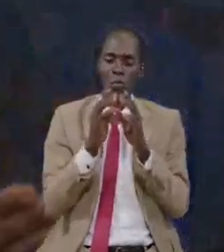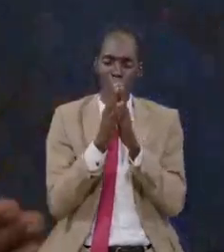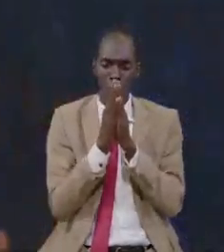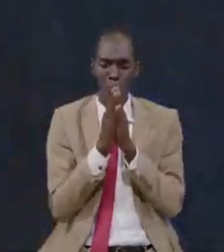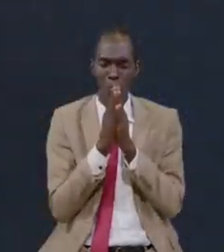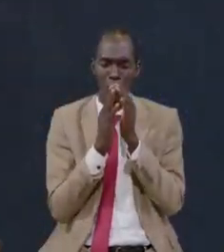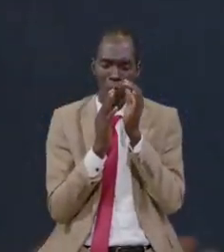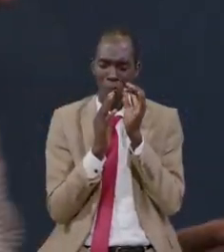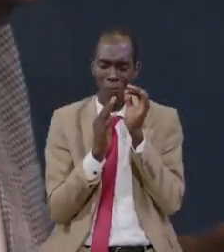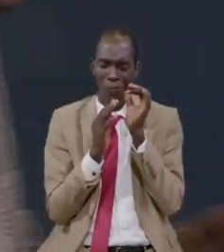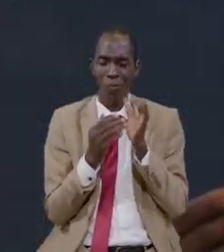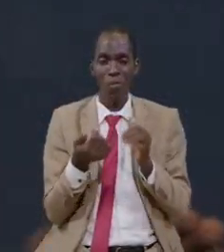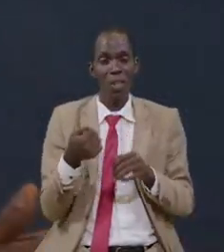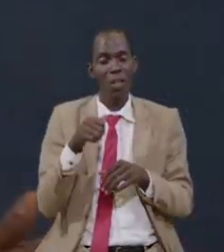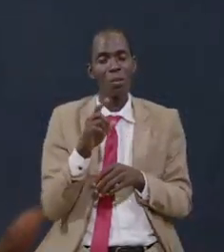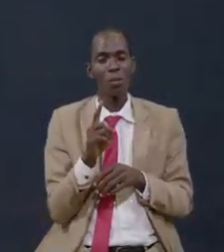Quiconque